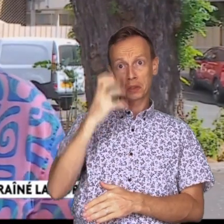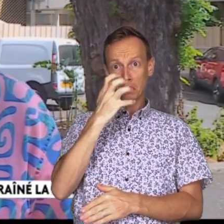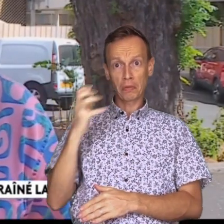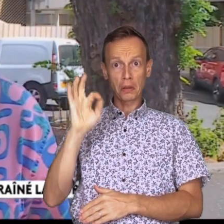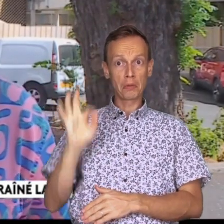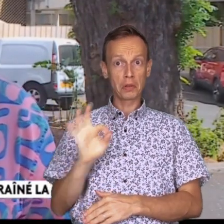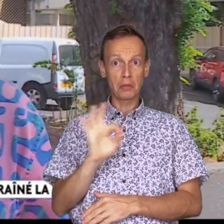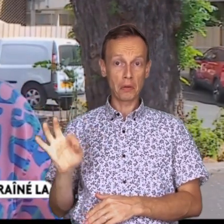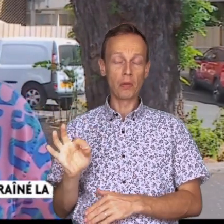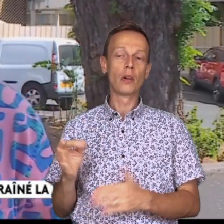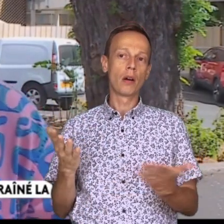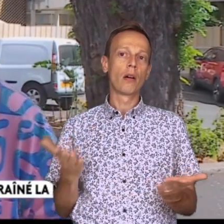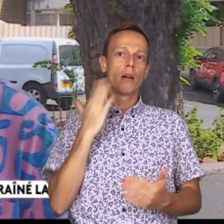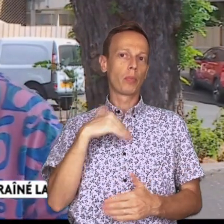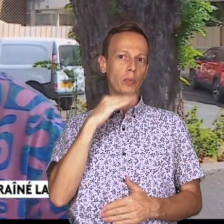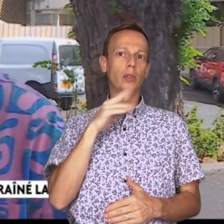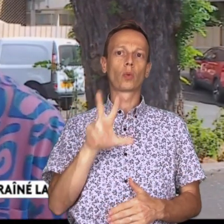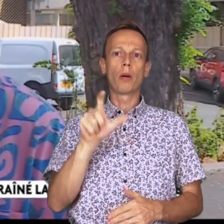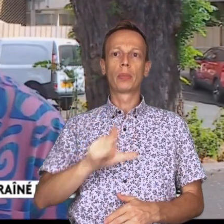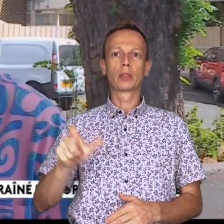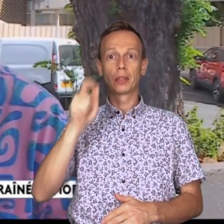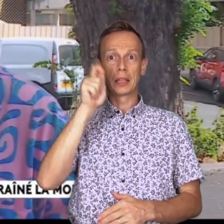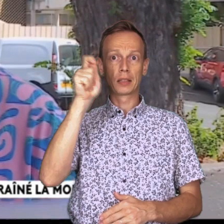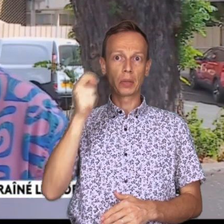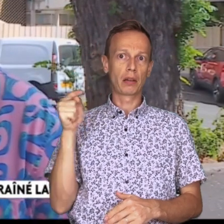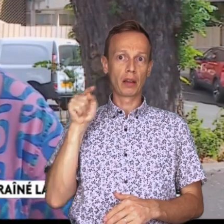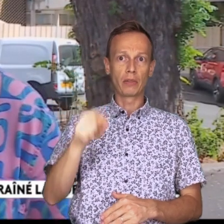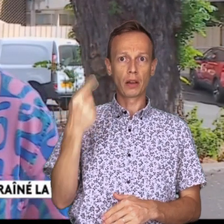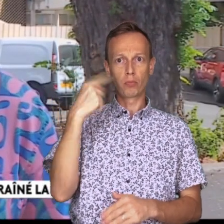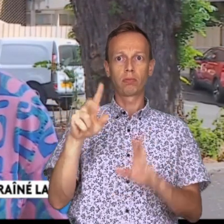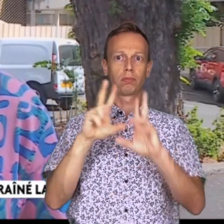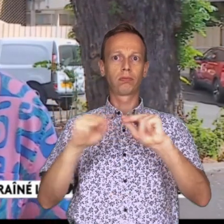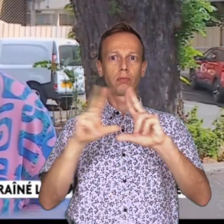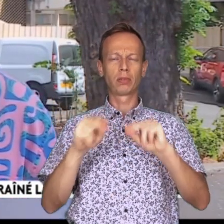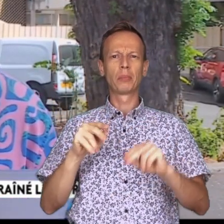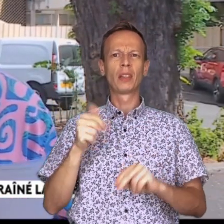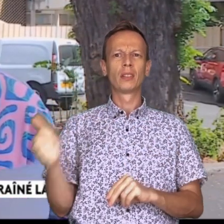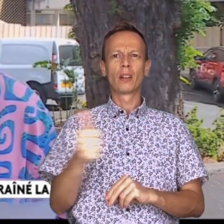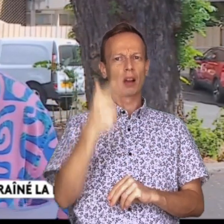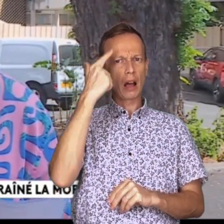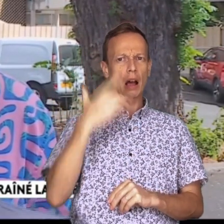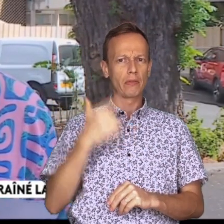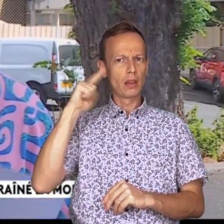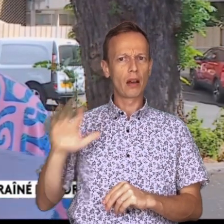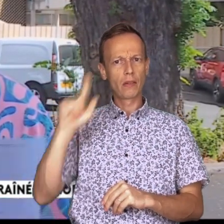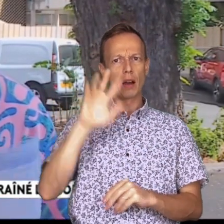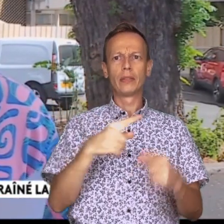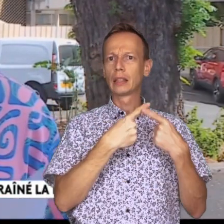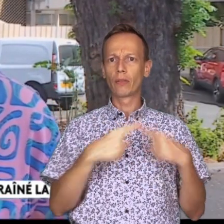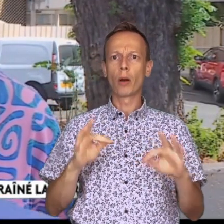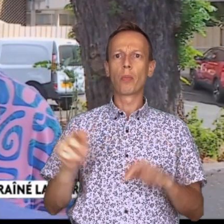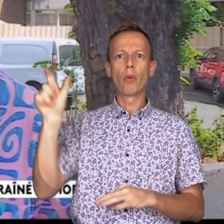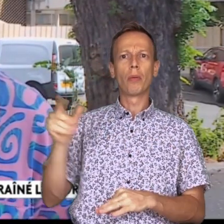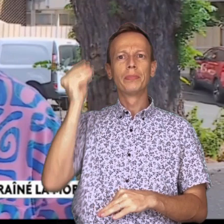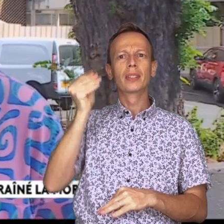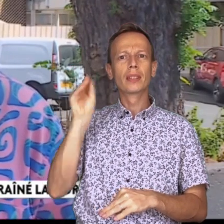psychiatrie. Rudy est-il schizophrène ou pas ? Cet après-midi, 3 experts sont attendus devant la cour d'assises et d'après ce que l'on sait, leurs avis sont